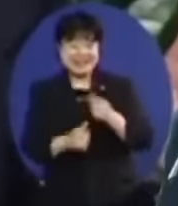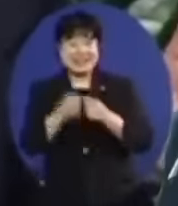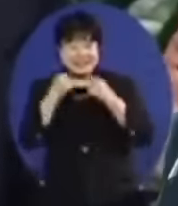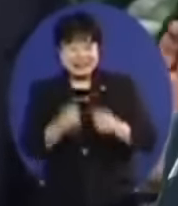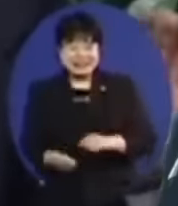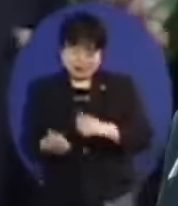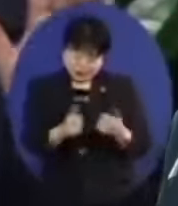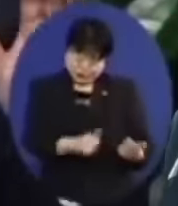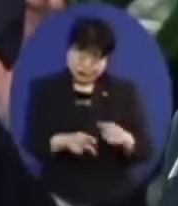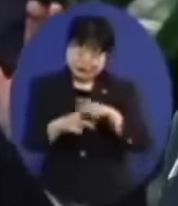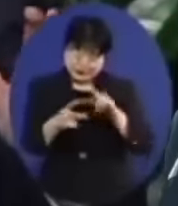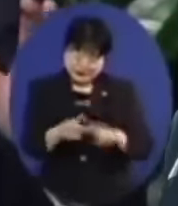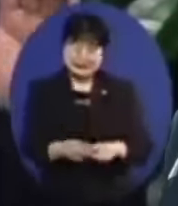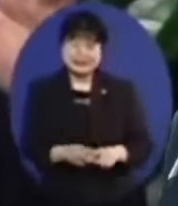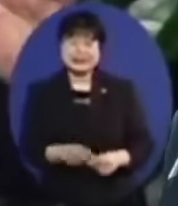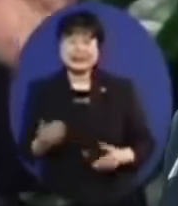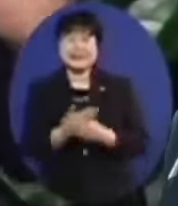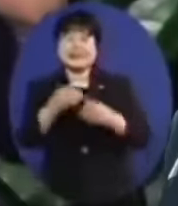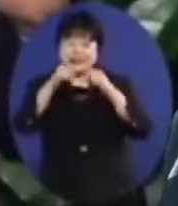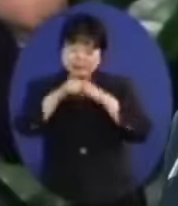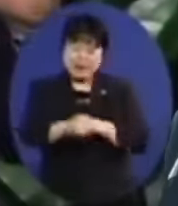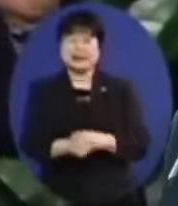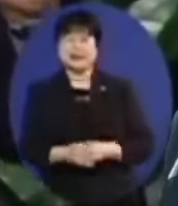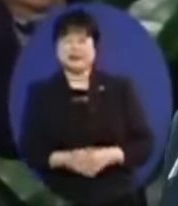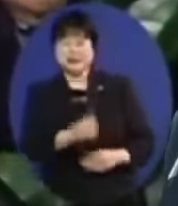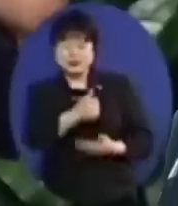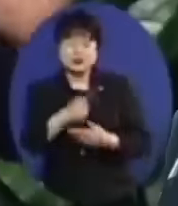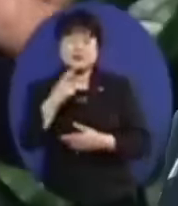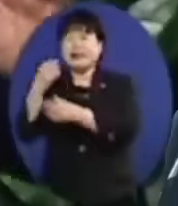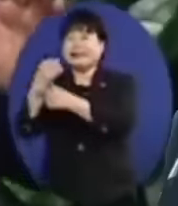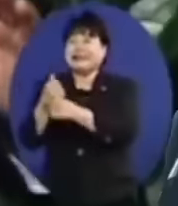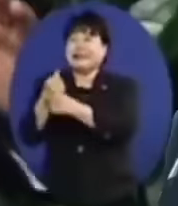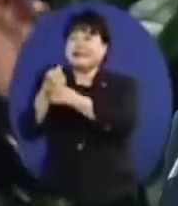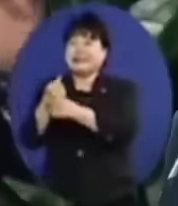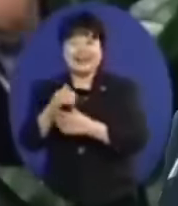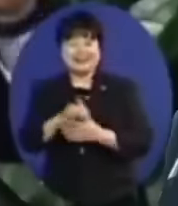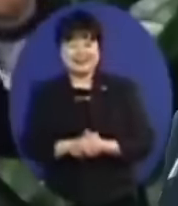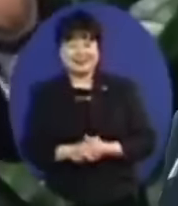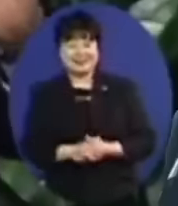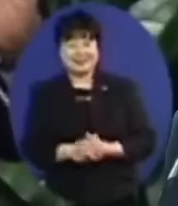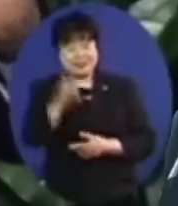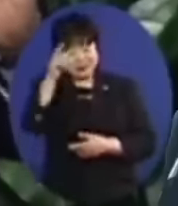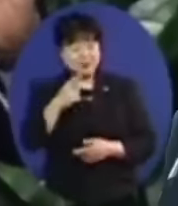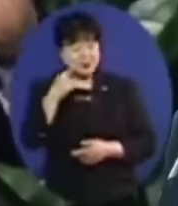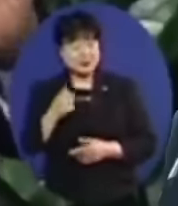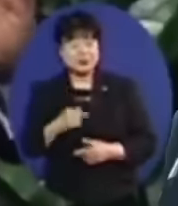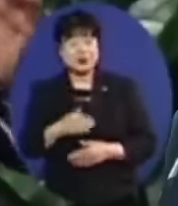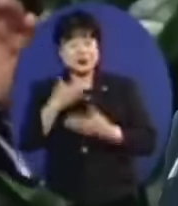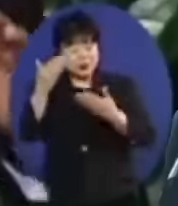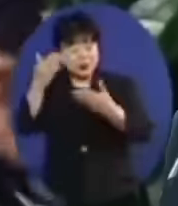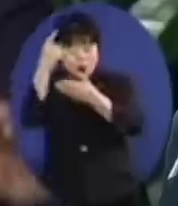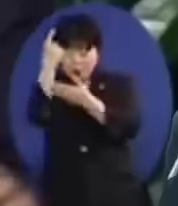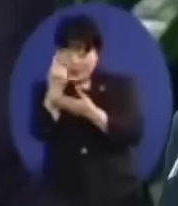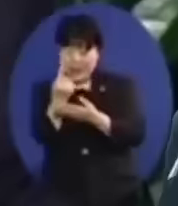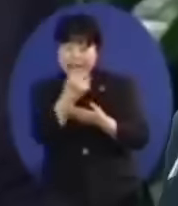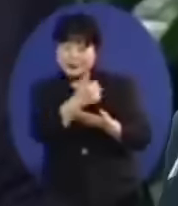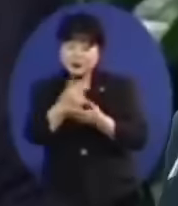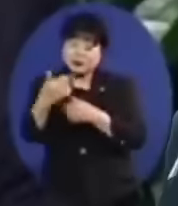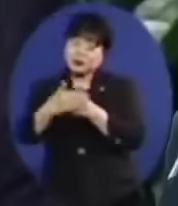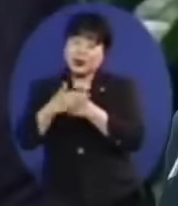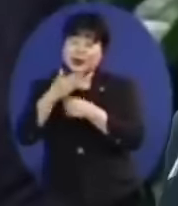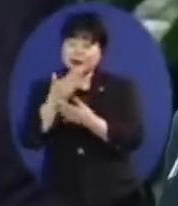살든지 죽든지 흥하든지 망하든지 승하든지 쇠하든지 주님만 의지합니다. 전부 여지 없어 손들고 옵니다.